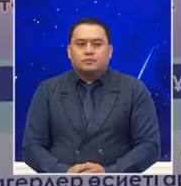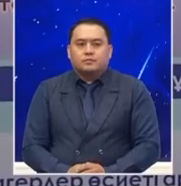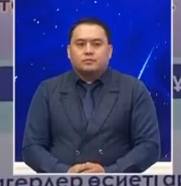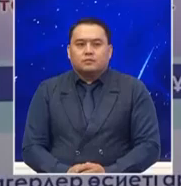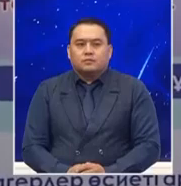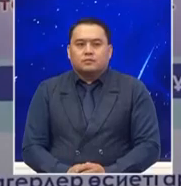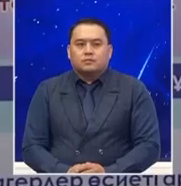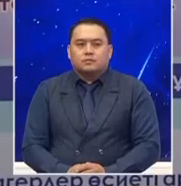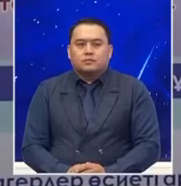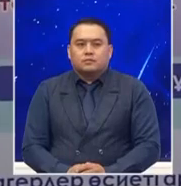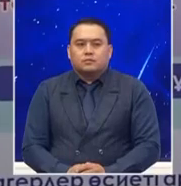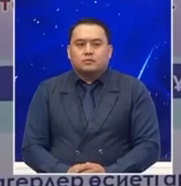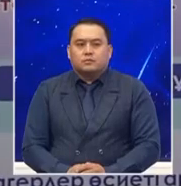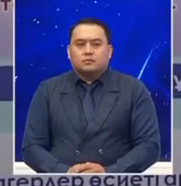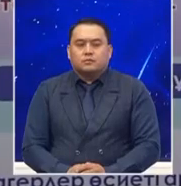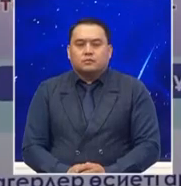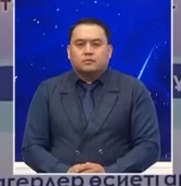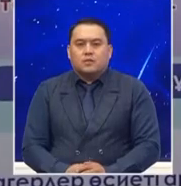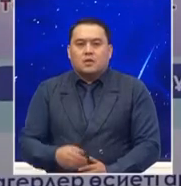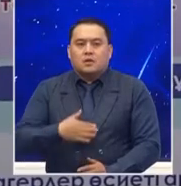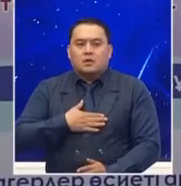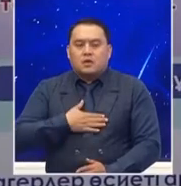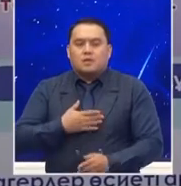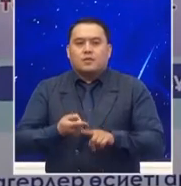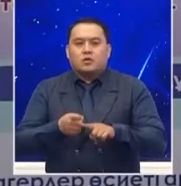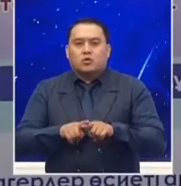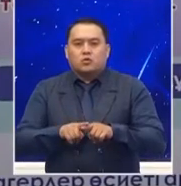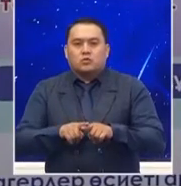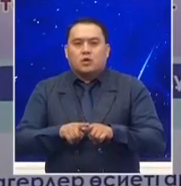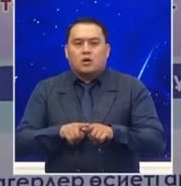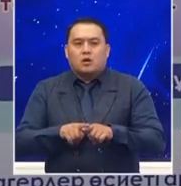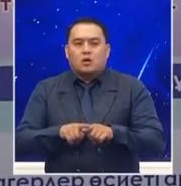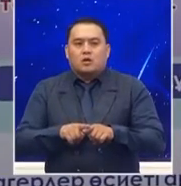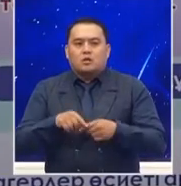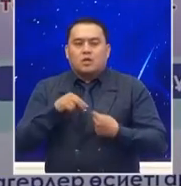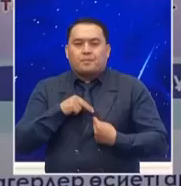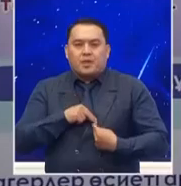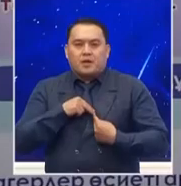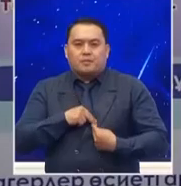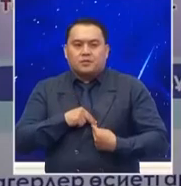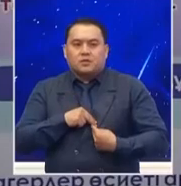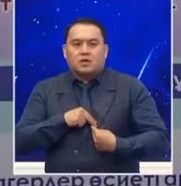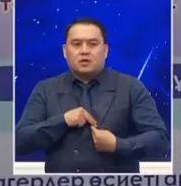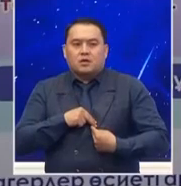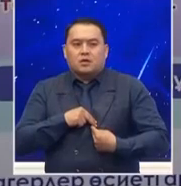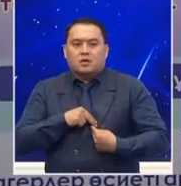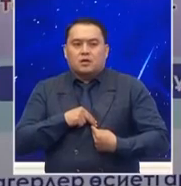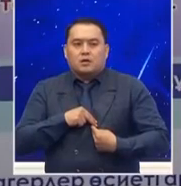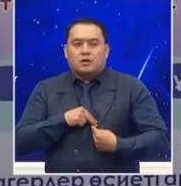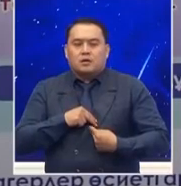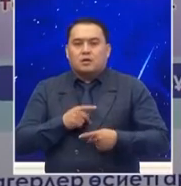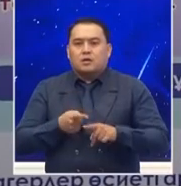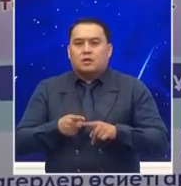91 жылы Алтын Емел ұлттық паркын құрдым. Алтын Емел ұлттық паркын өзін шекарасын